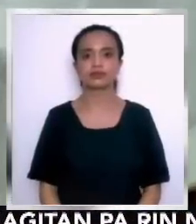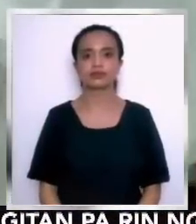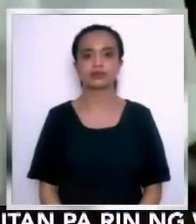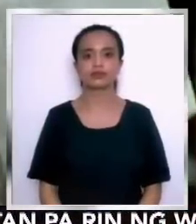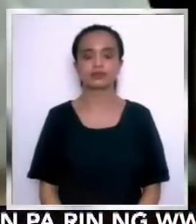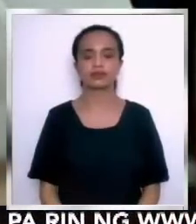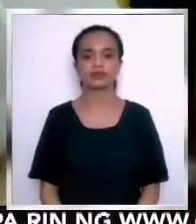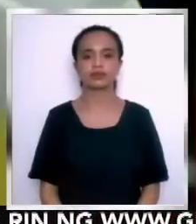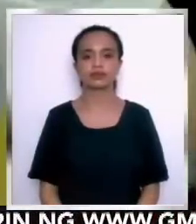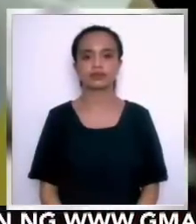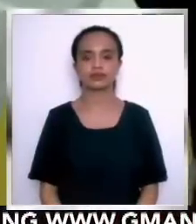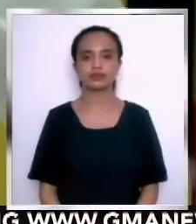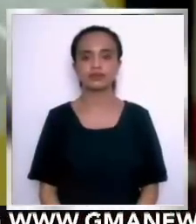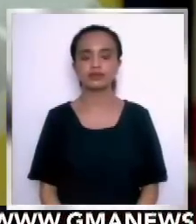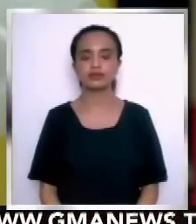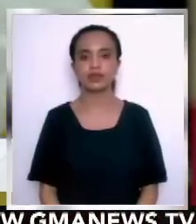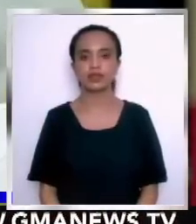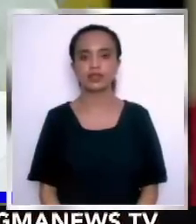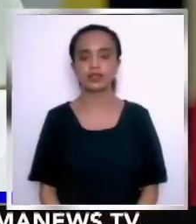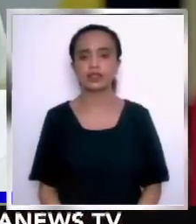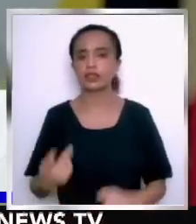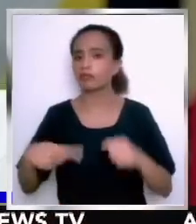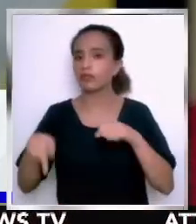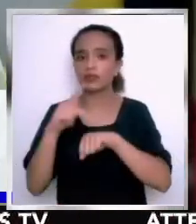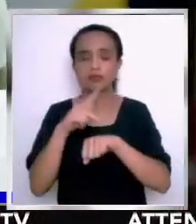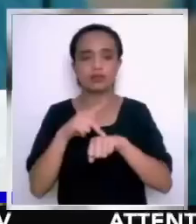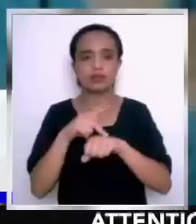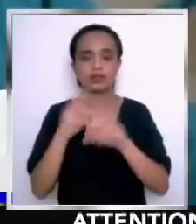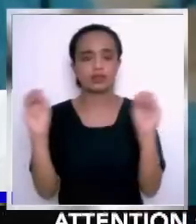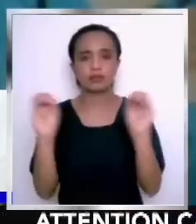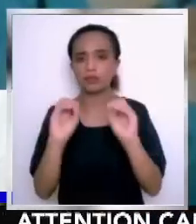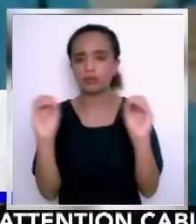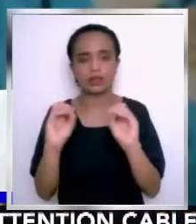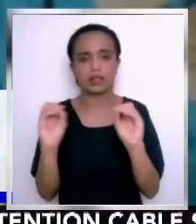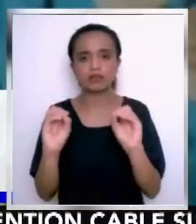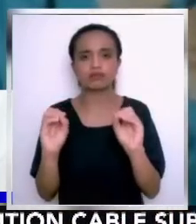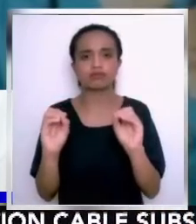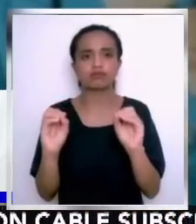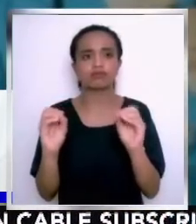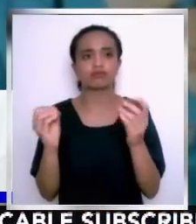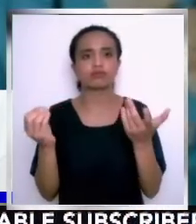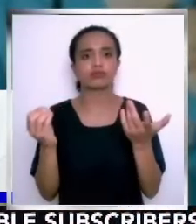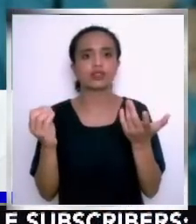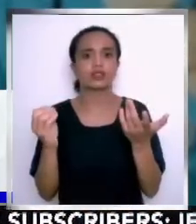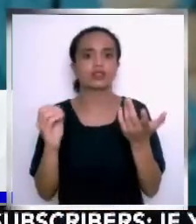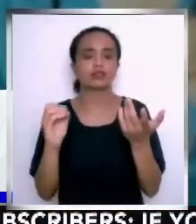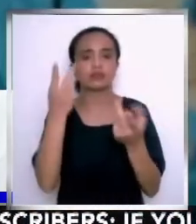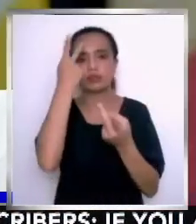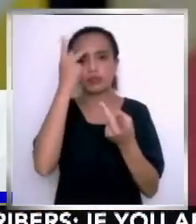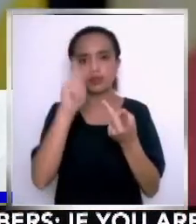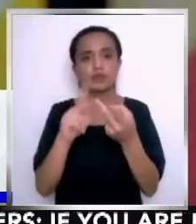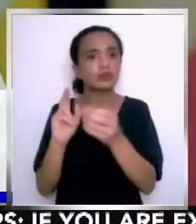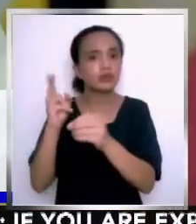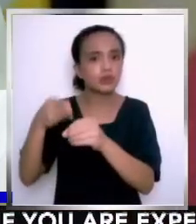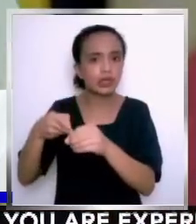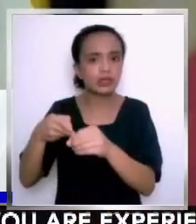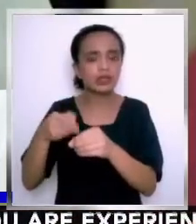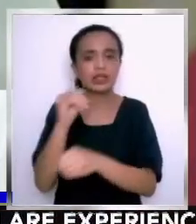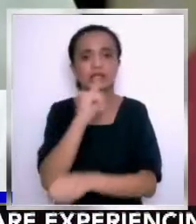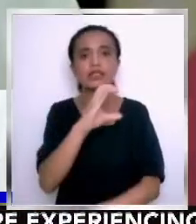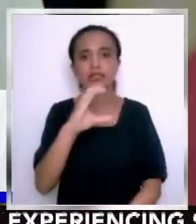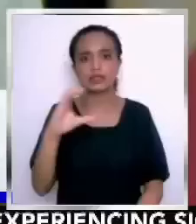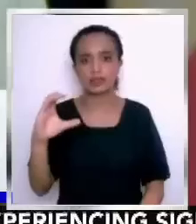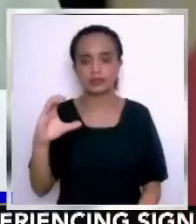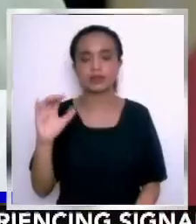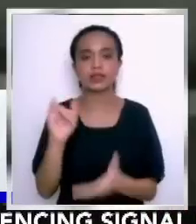The Philippines has no intention of rejoining the ICC. Ito ang malinaw na pahayag ni Pangulong Bongbong Marcos kaugnay sa tanong kung sasali